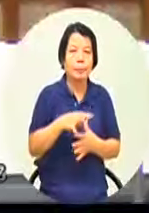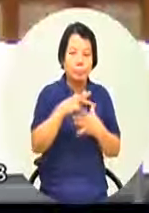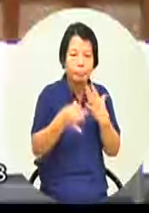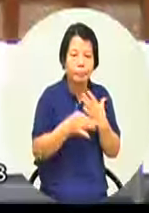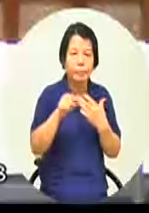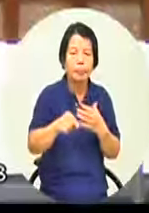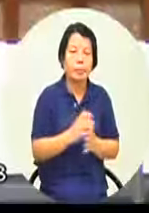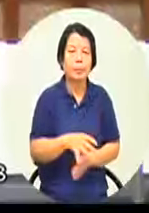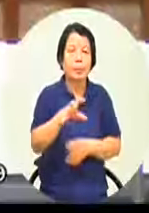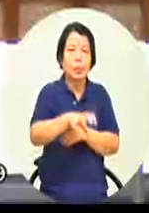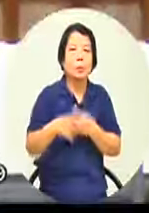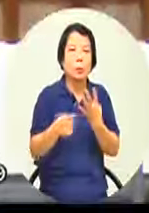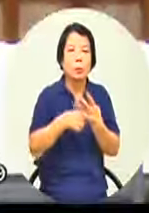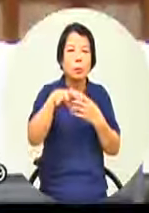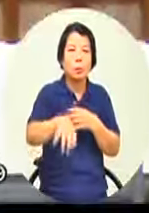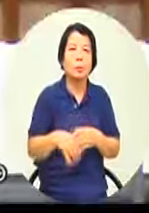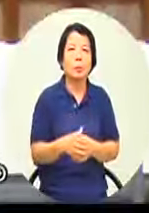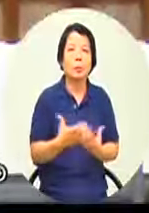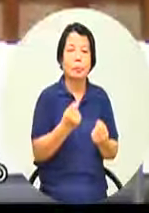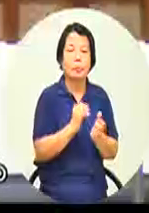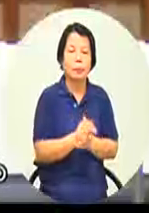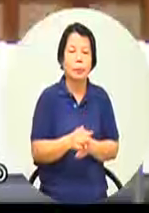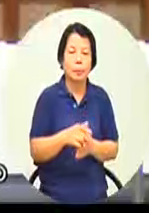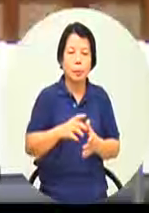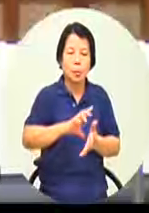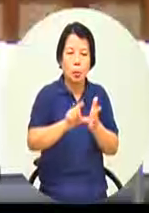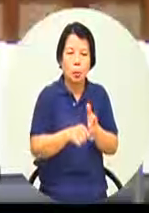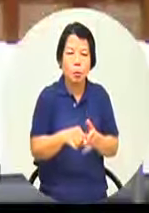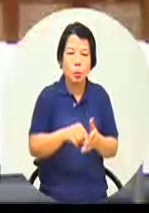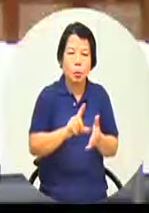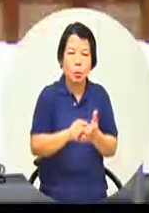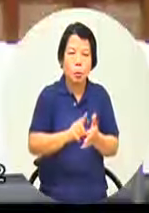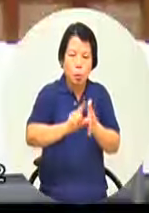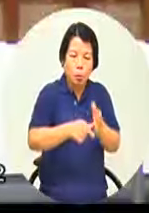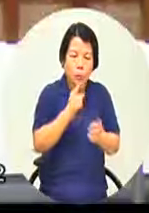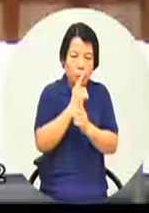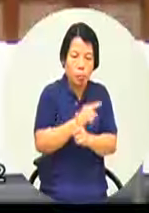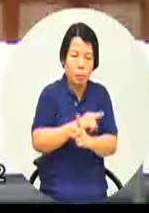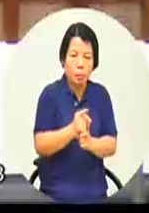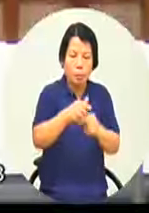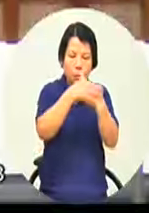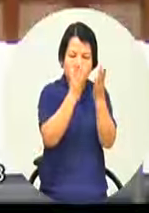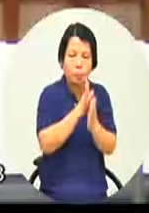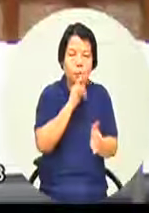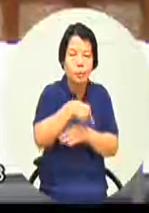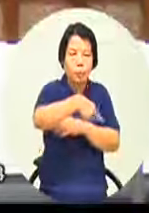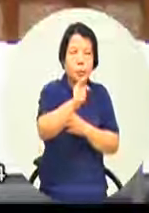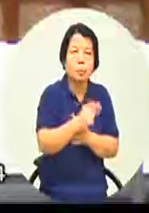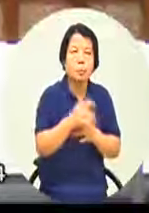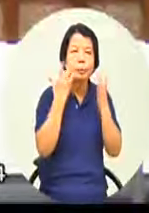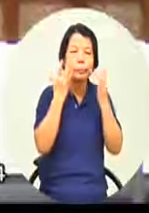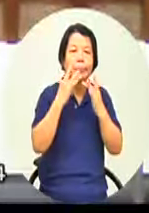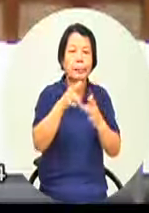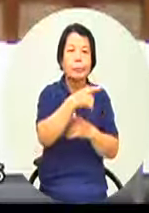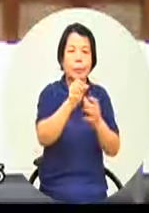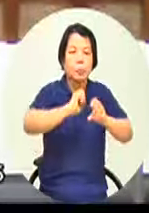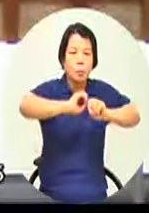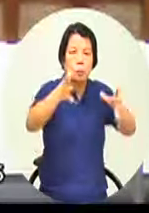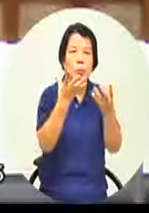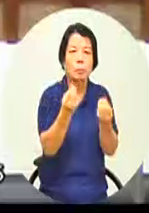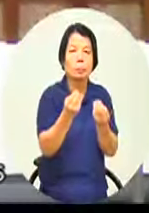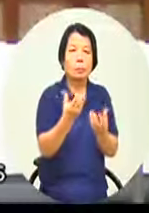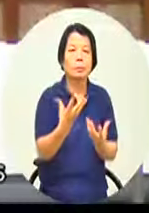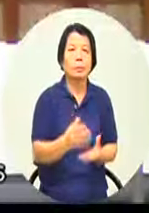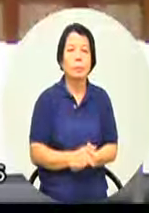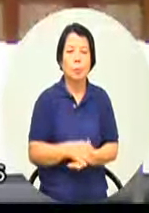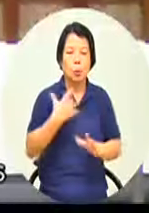农业局并没有在重点时刻有重点指标的蔬果价格的公布机制。我在